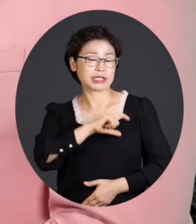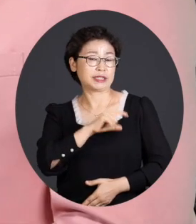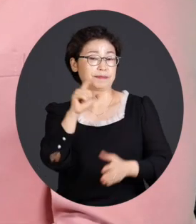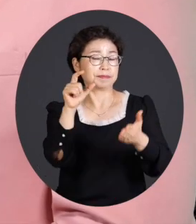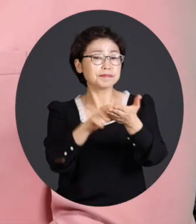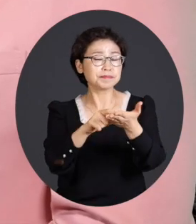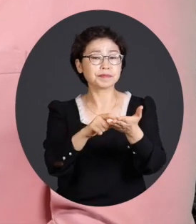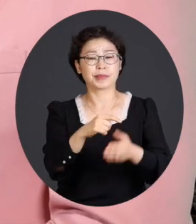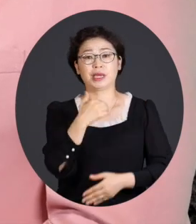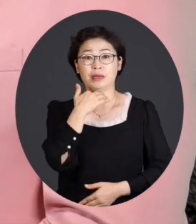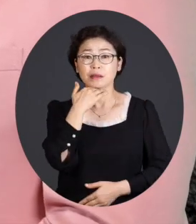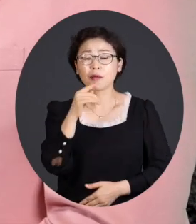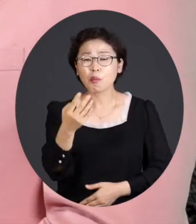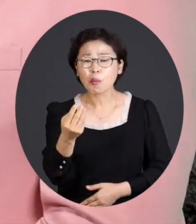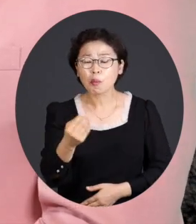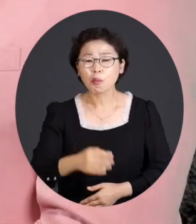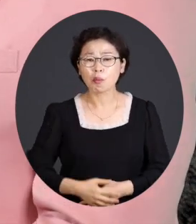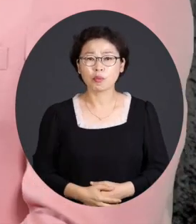몇 살이었을까요?